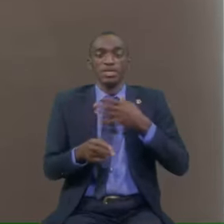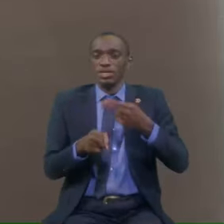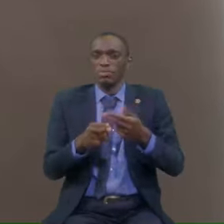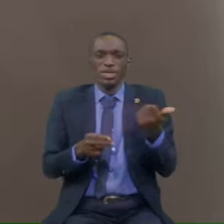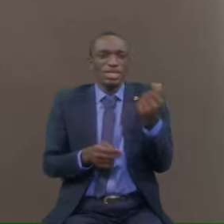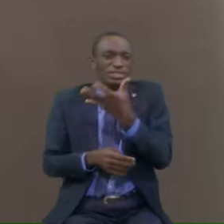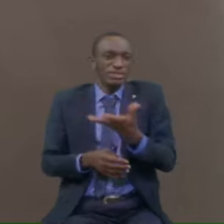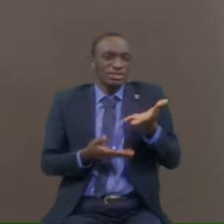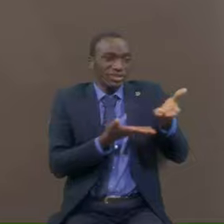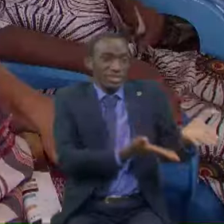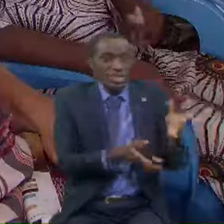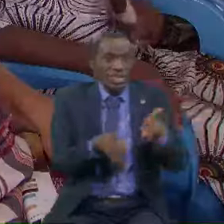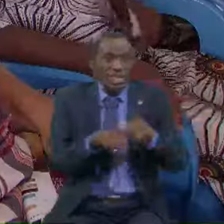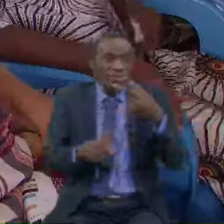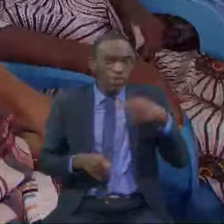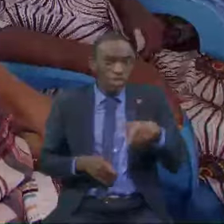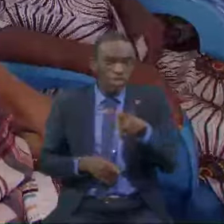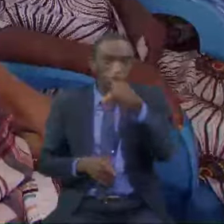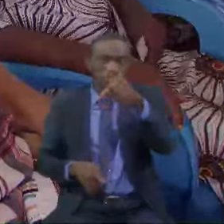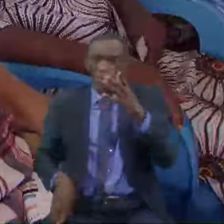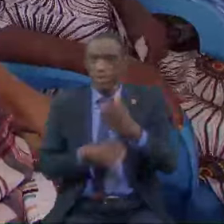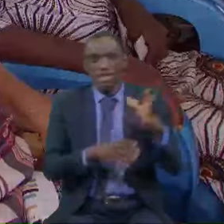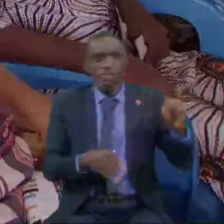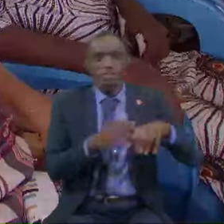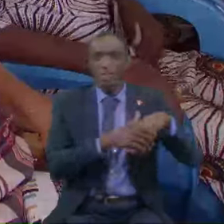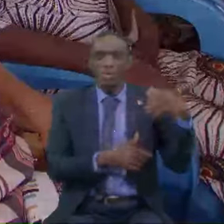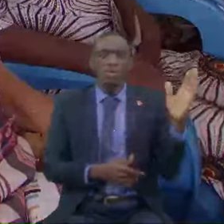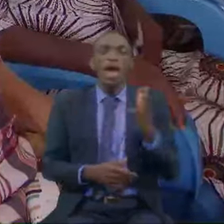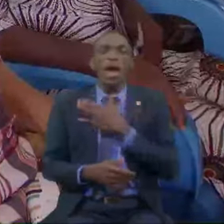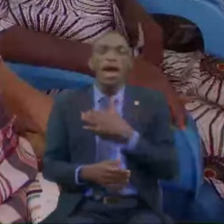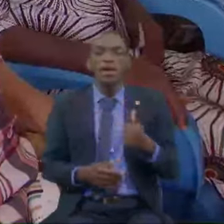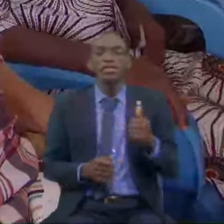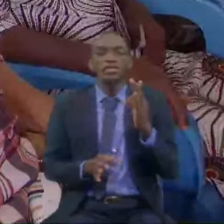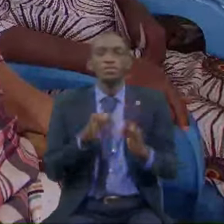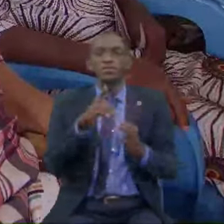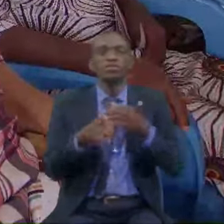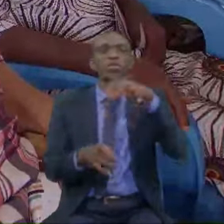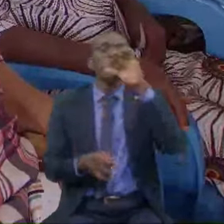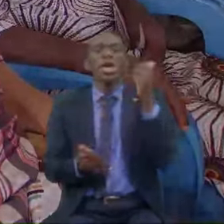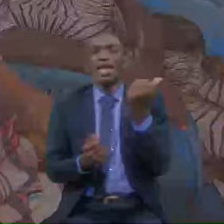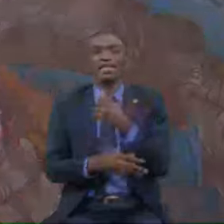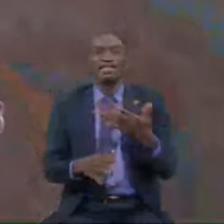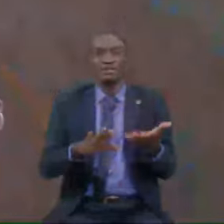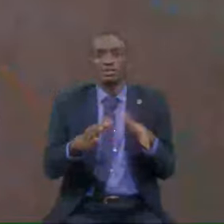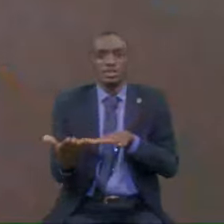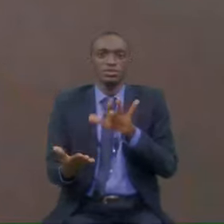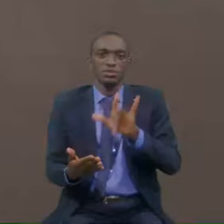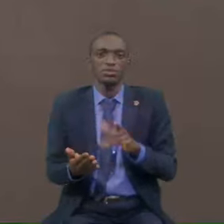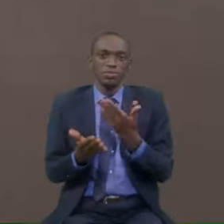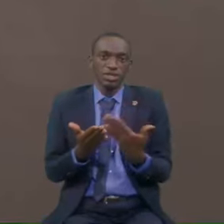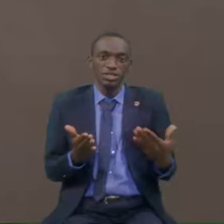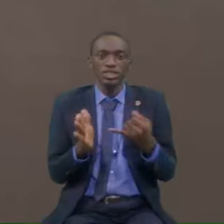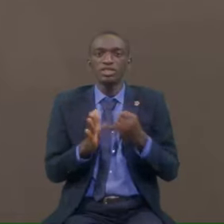Tout ce qui est comme serpent là-bas, vous allez chasser. Et s'ils boivent quelques breuvages mortels, il ne leur fera point de